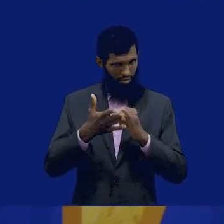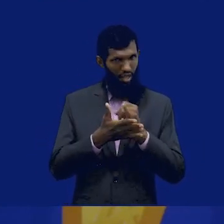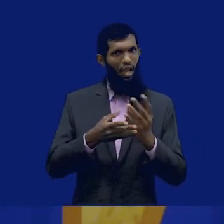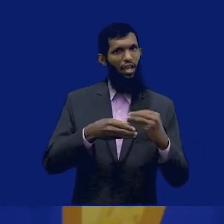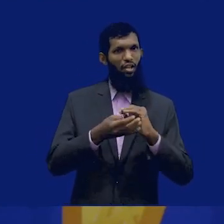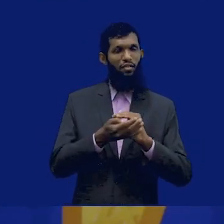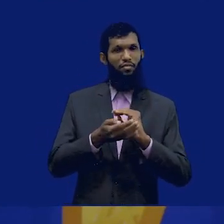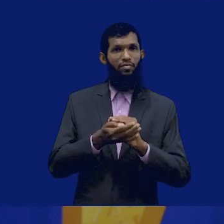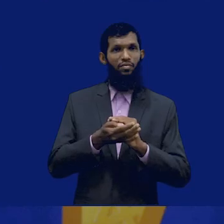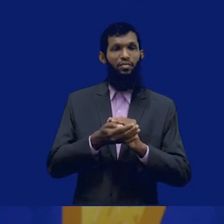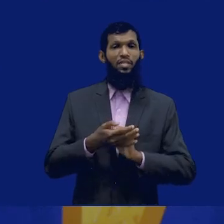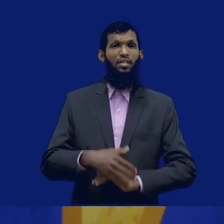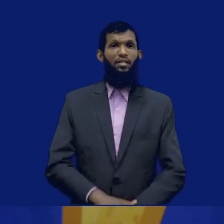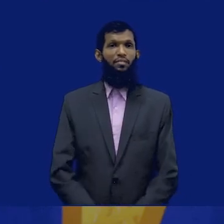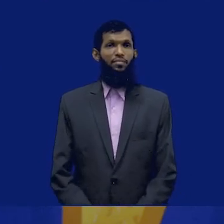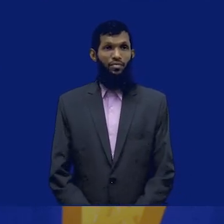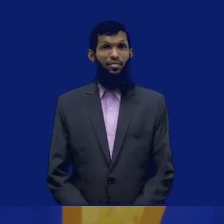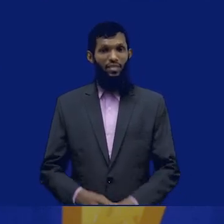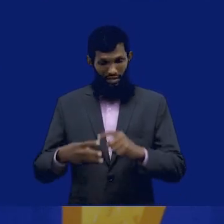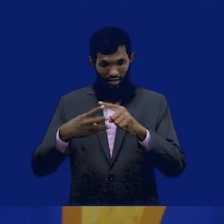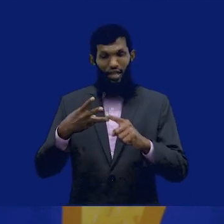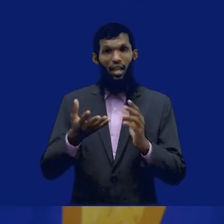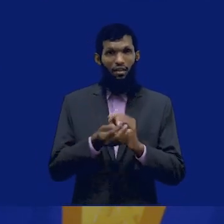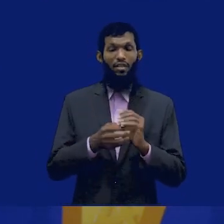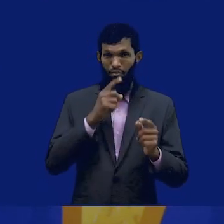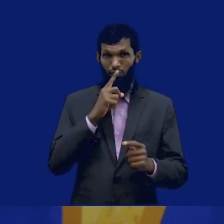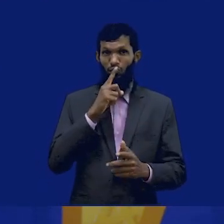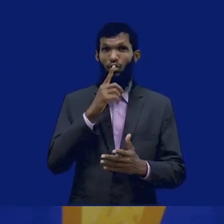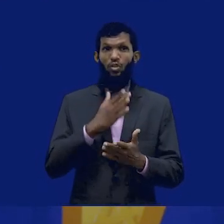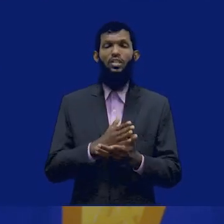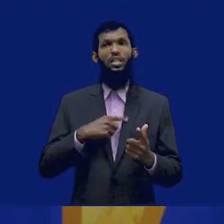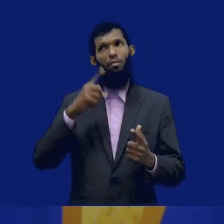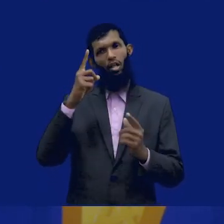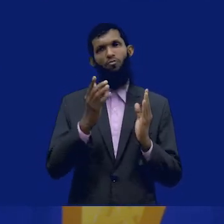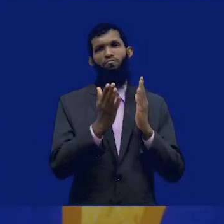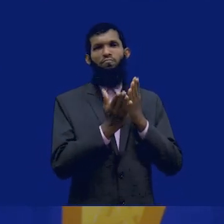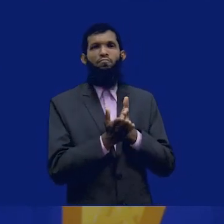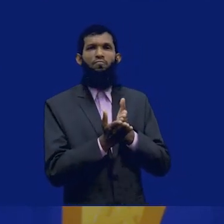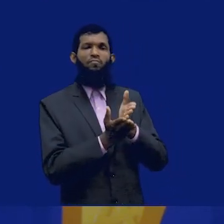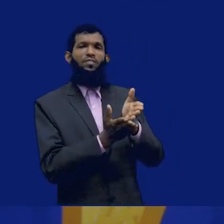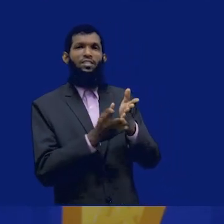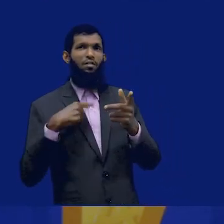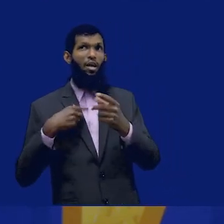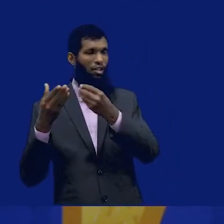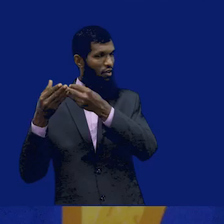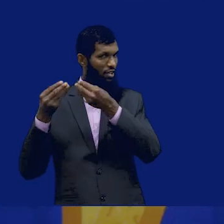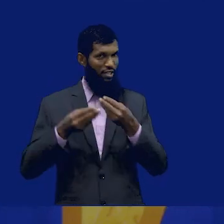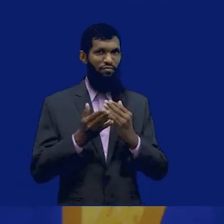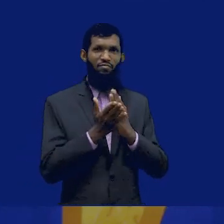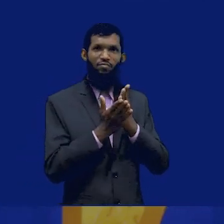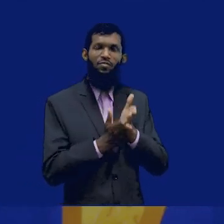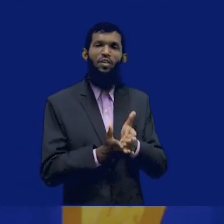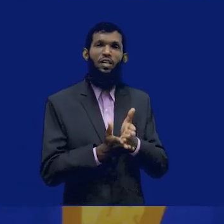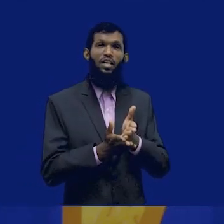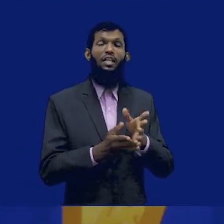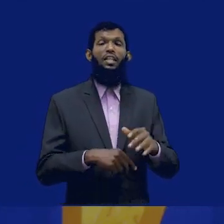أُولَٰئِكَ عَلَى هُدًى مِّن رَبِّهِمْ. They are on guidance from their Lord.